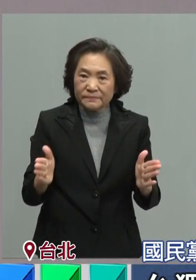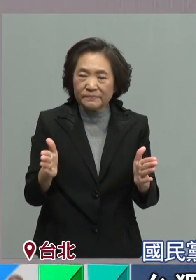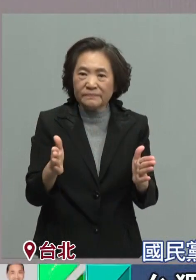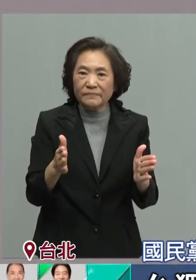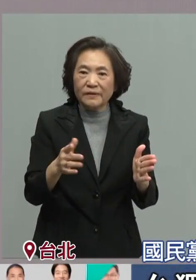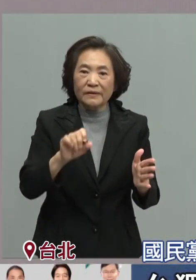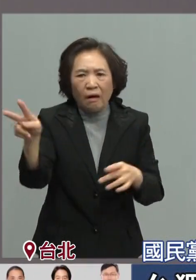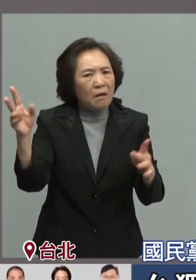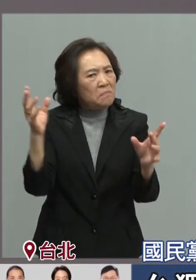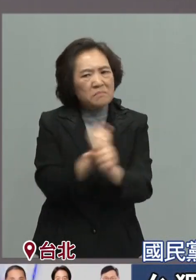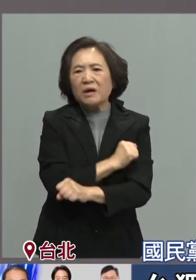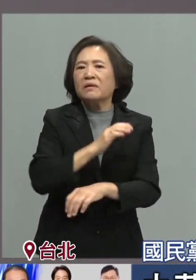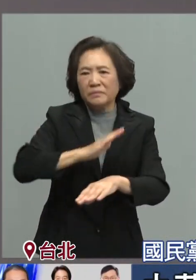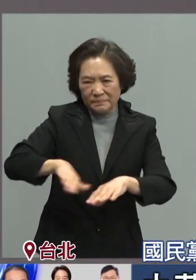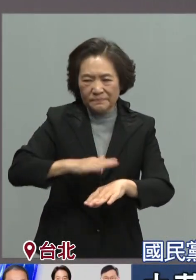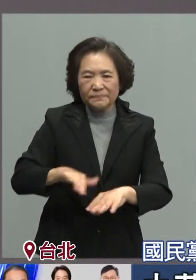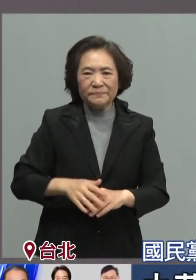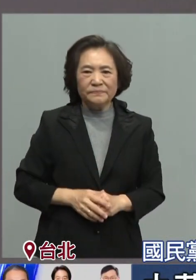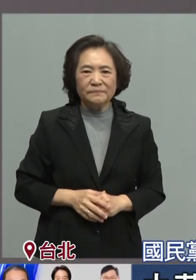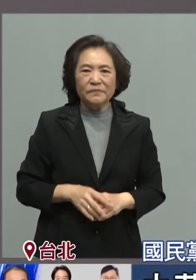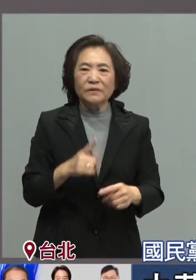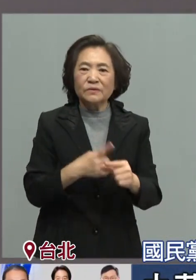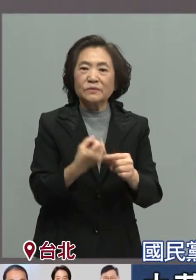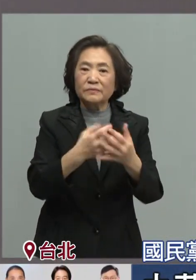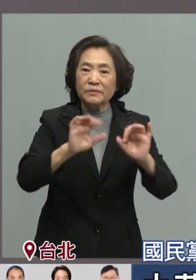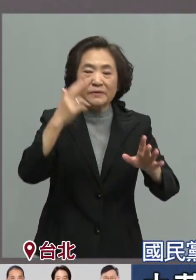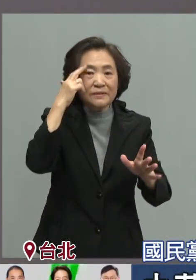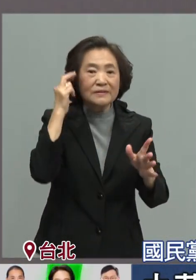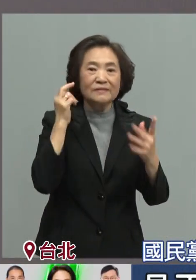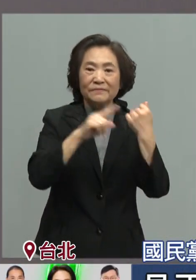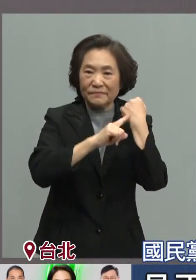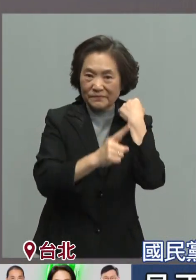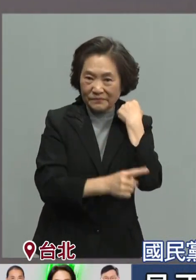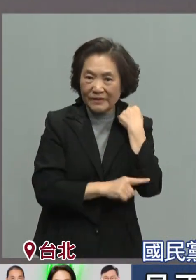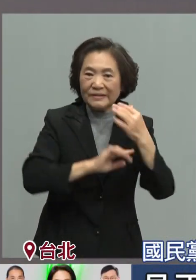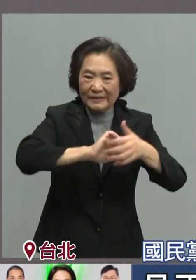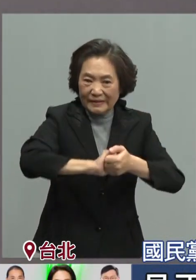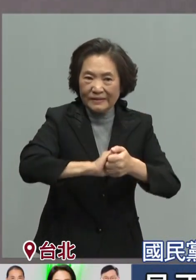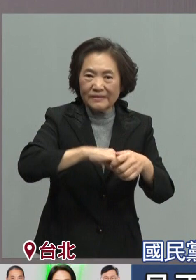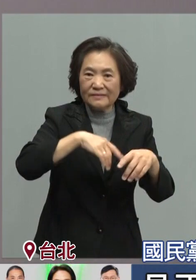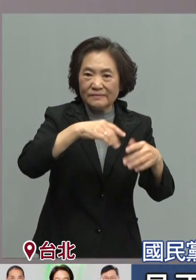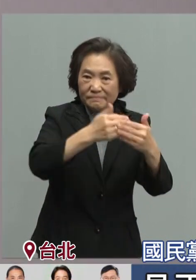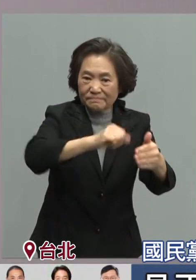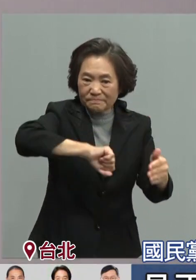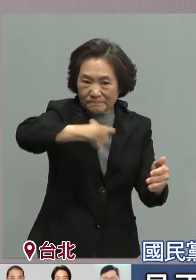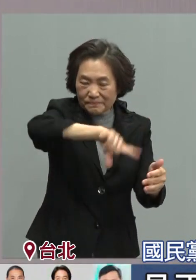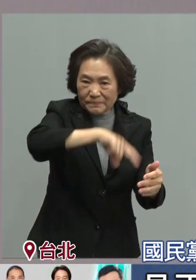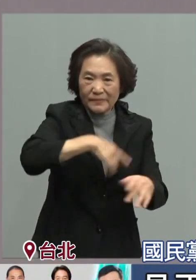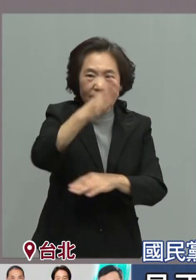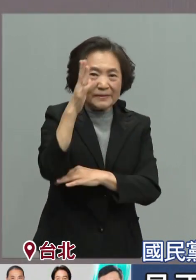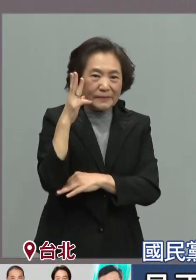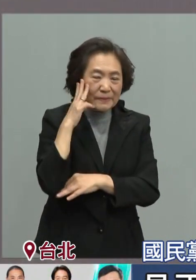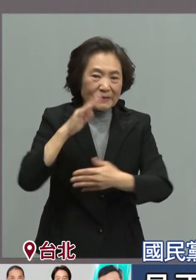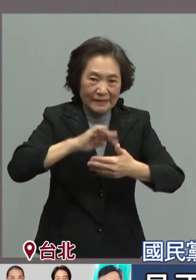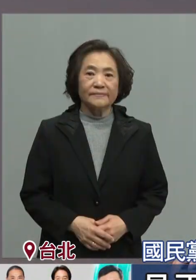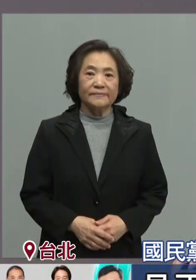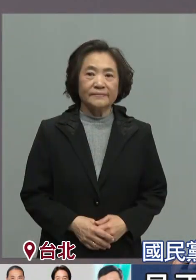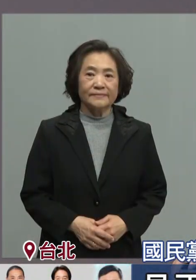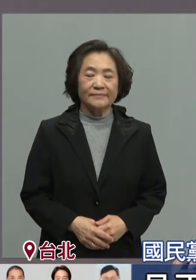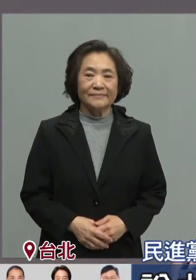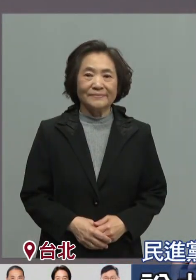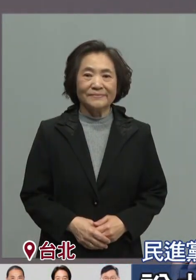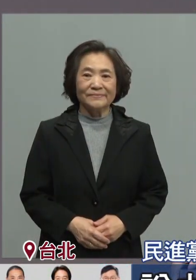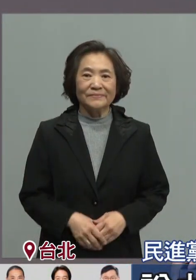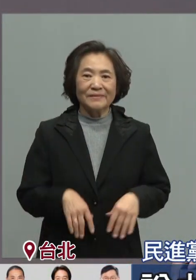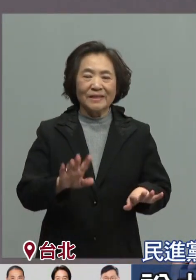独会引战啊。中华民国宪法是两岸政治上的护国神山。